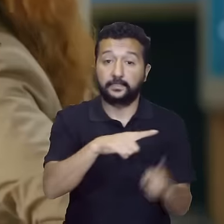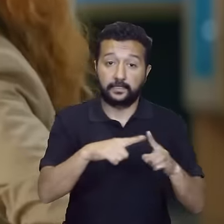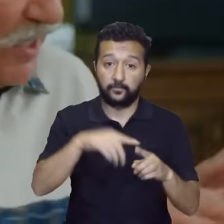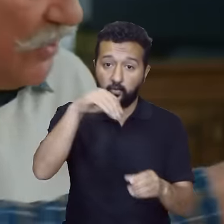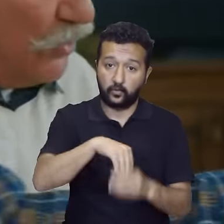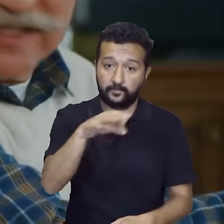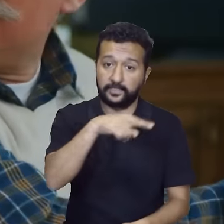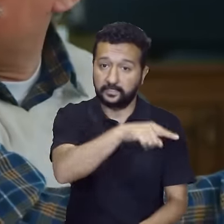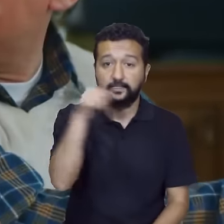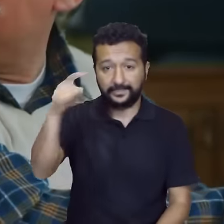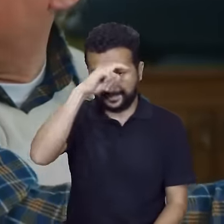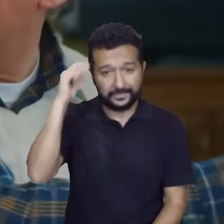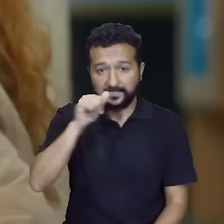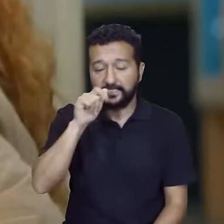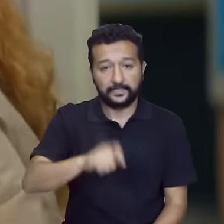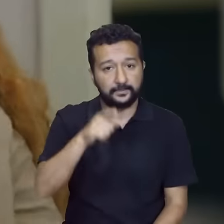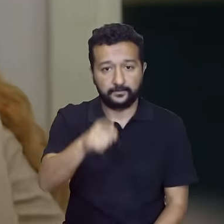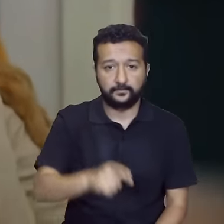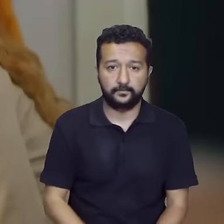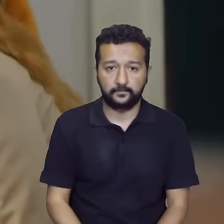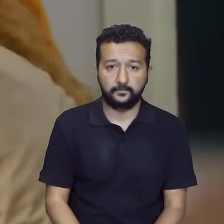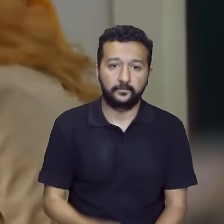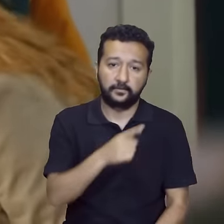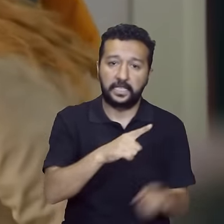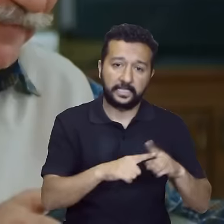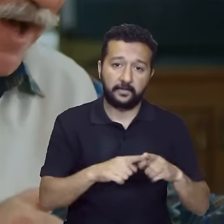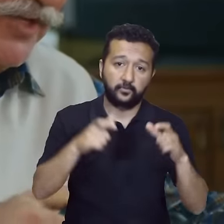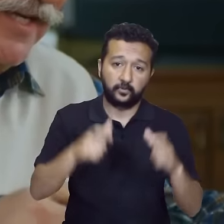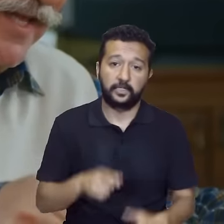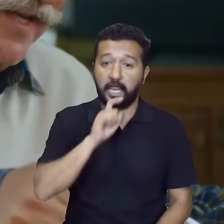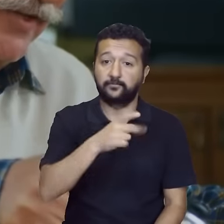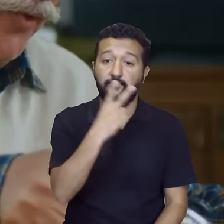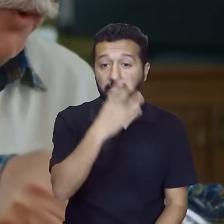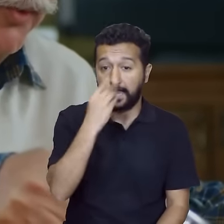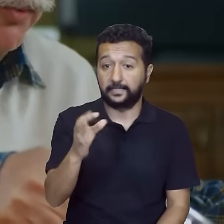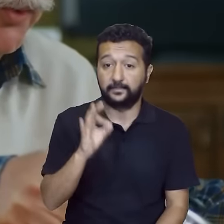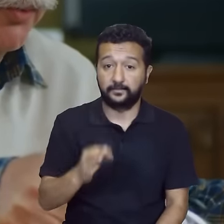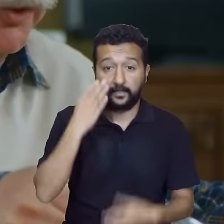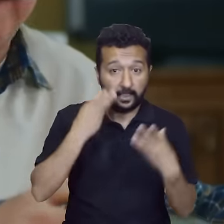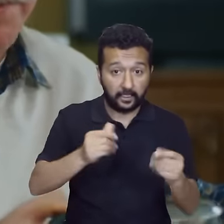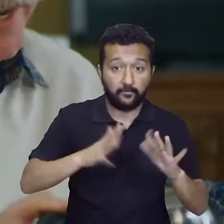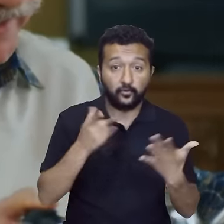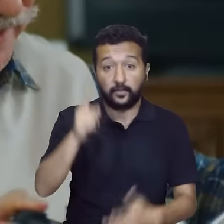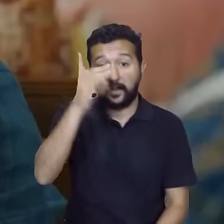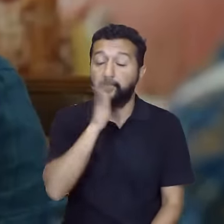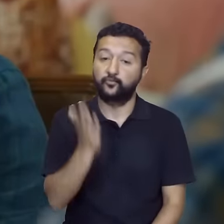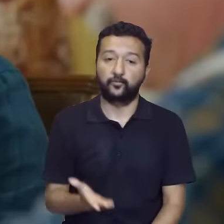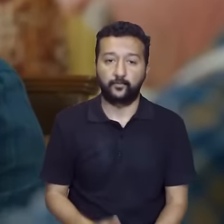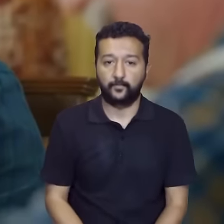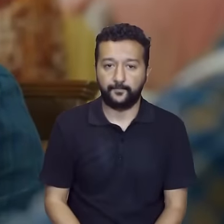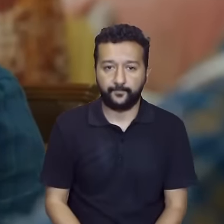koyayım çayını. Orada sıcak sıcak içersin ha. İstemedi. Boş termoslar da amcanın hediyesi. Küflü müdür, bozuk mudur Allah bilir